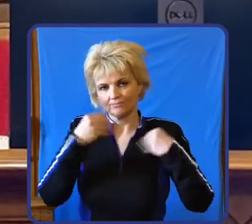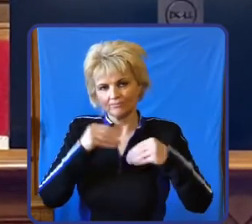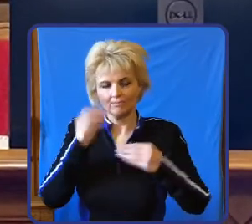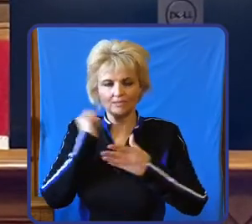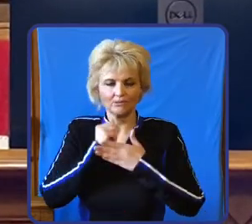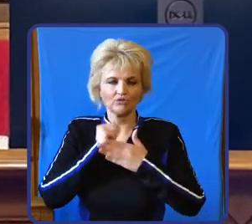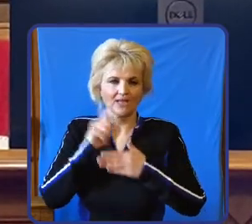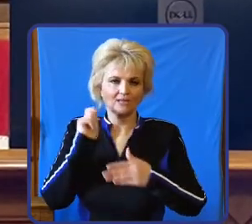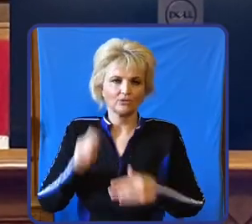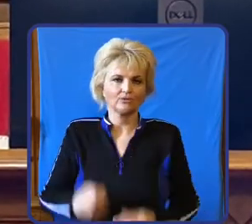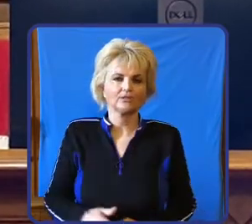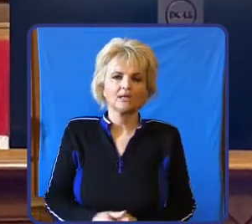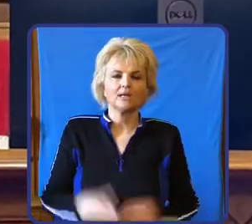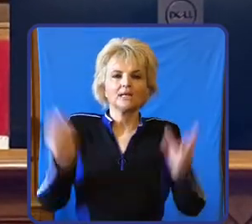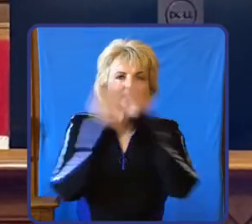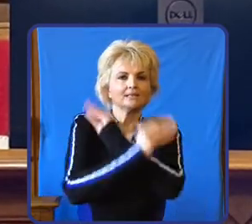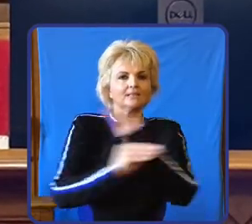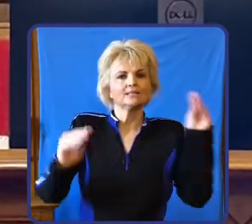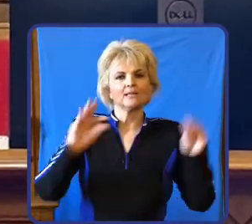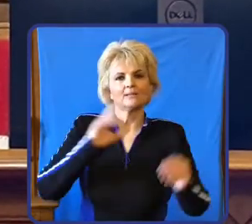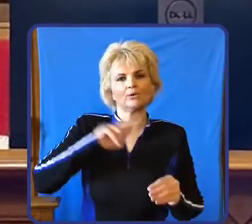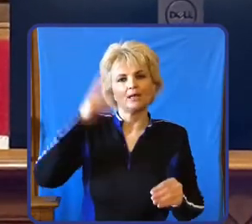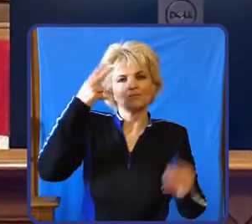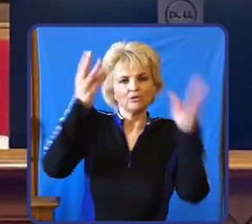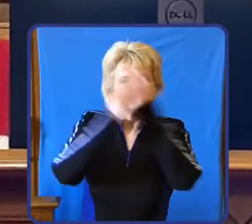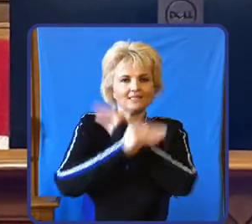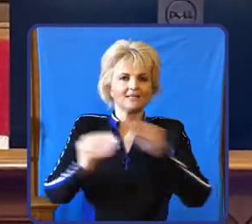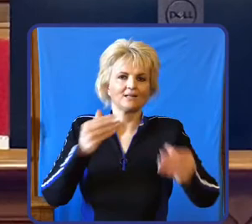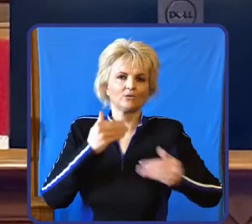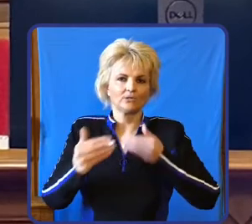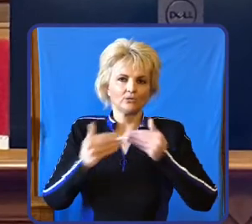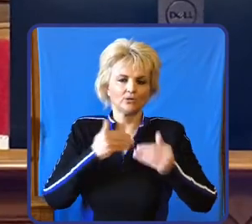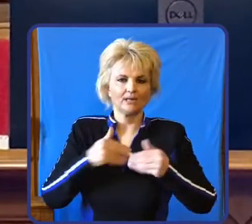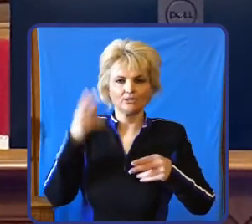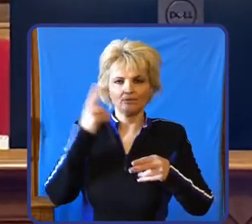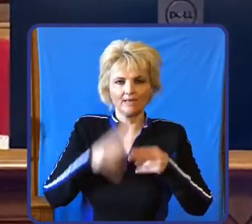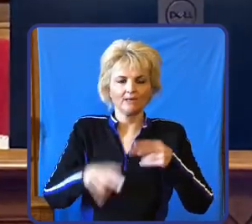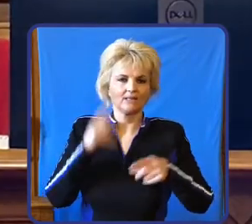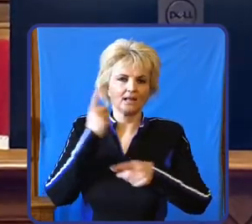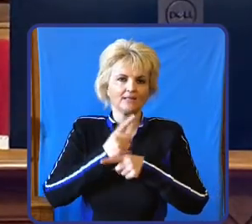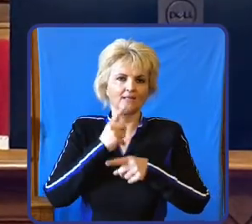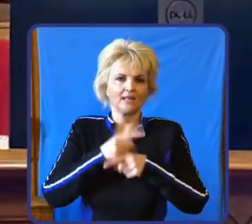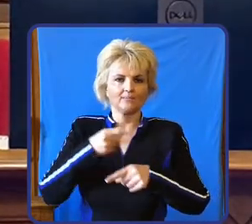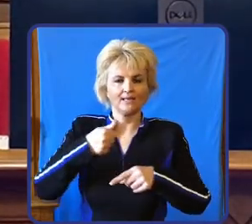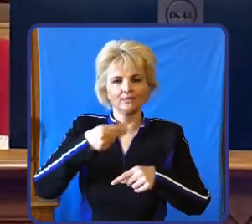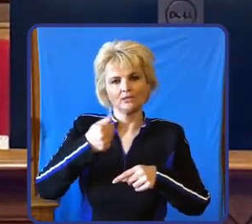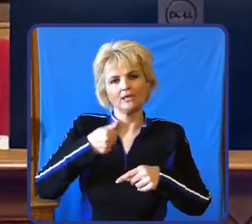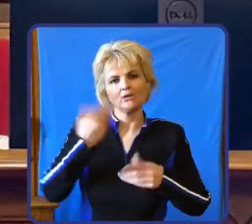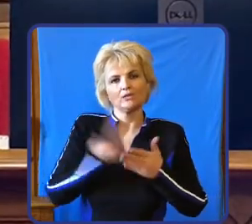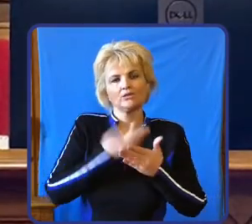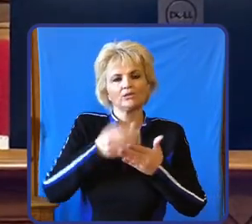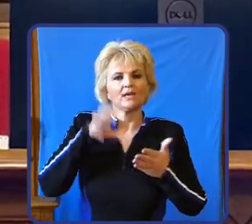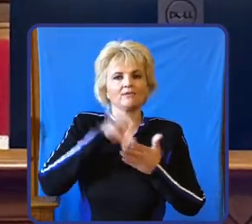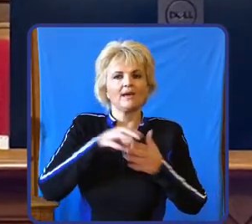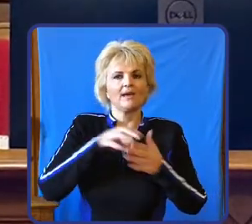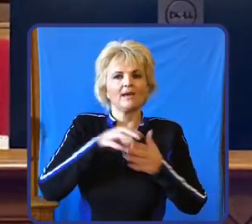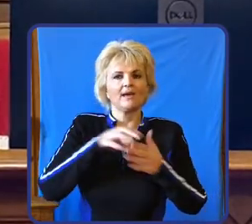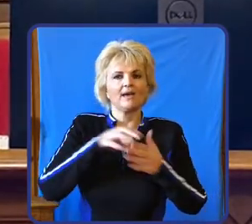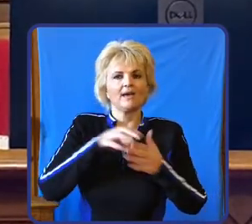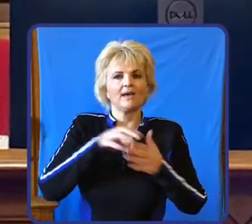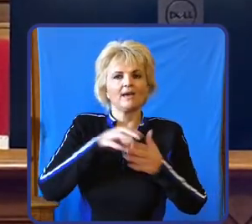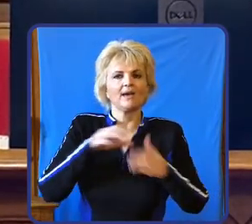bizottságok döntését. Tisztelt polgármester úr, tisztelt közgyűlés! A végrehajtási rendeletet a pénzügyi, gazdasági, városfejlesztési